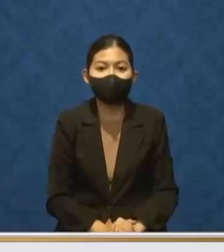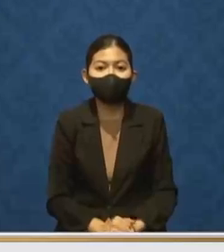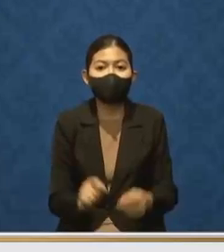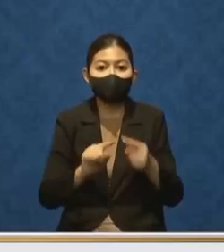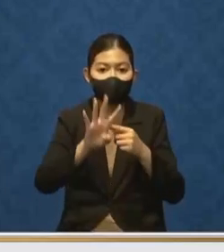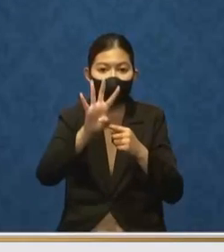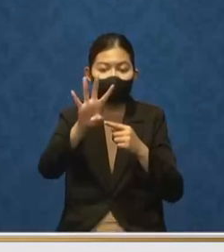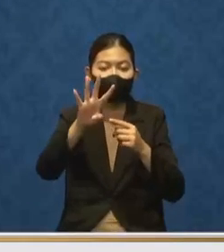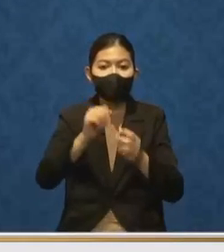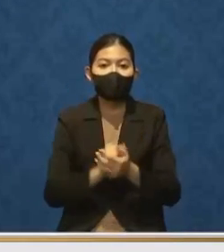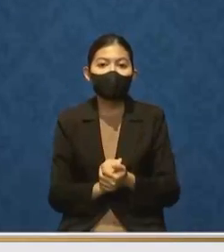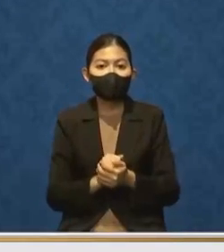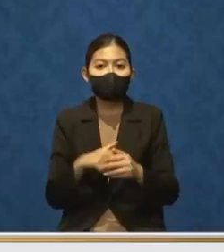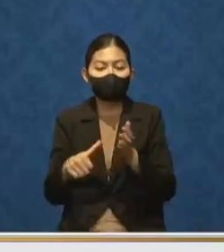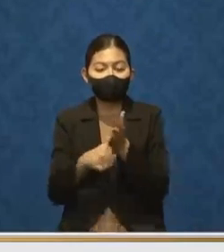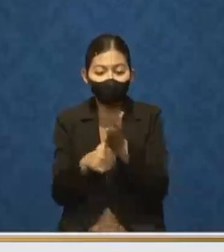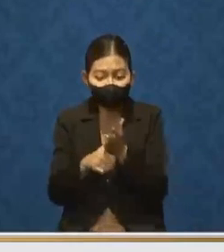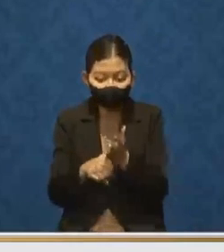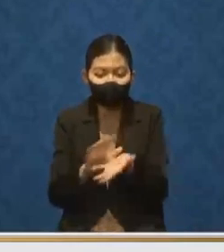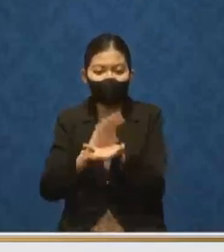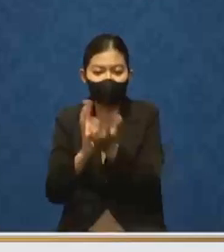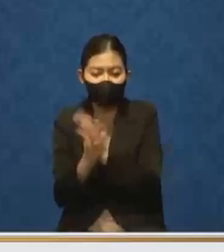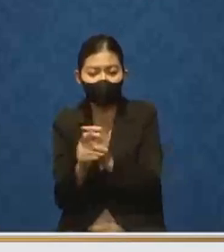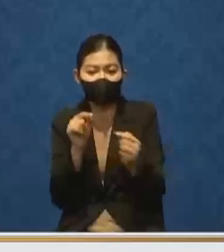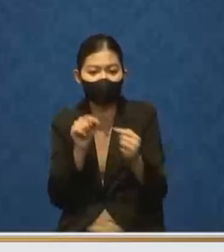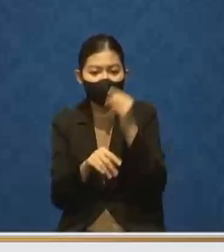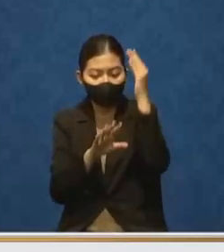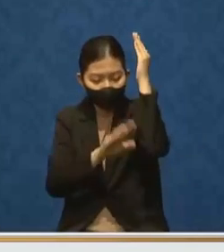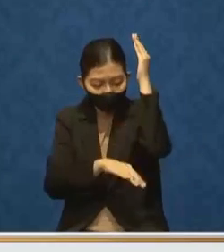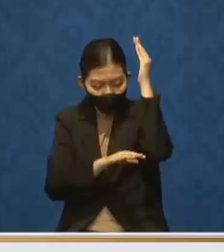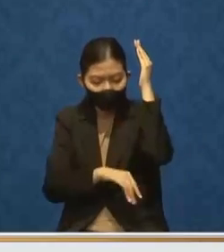4. การขับเคลื่อนการแก้ไขปัญหาจังหวัดชายแดนภาคใต้งบประมาณ